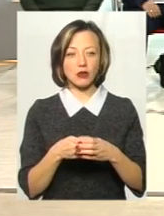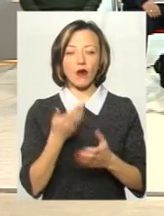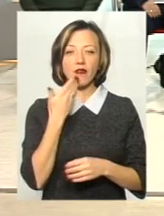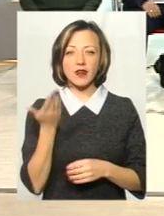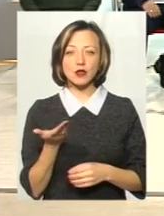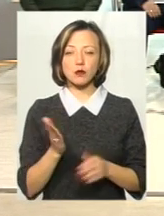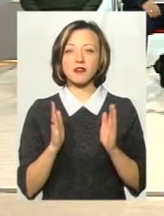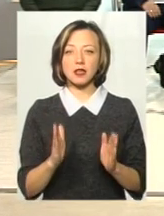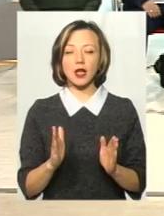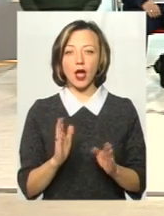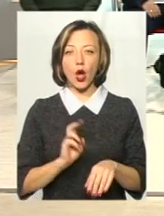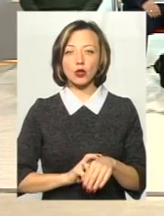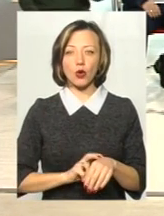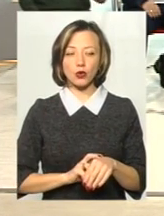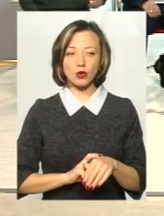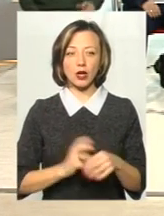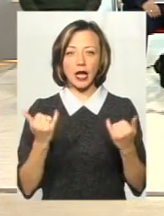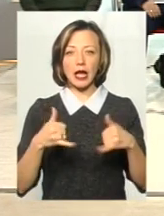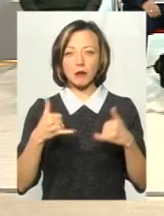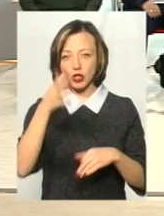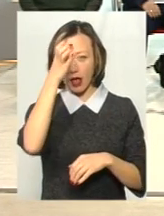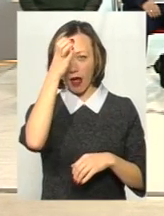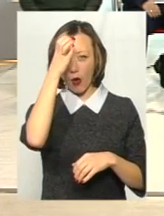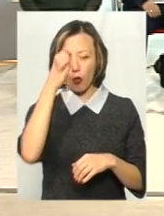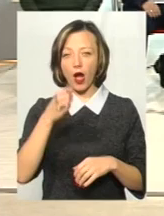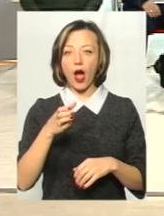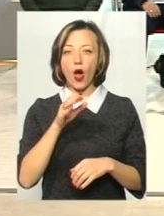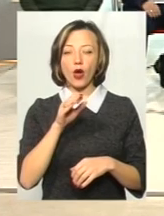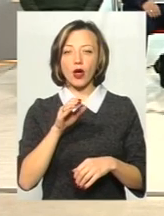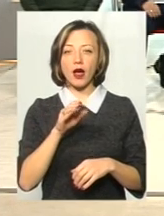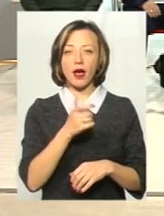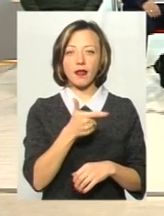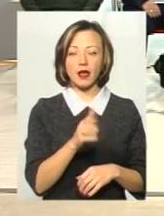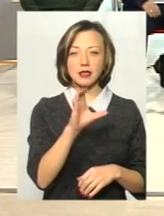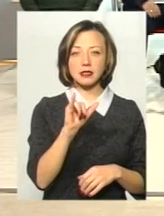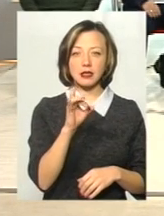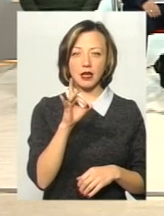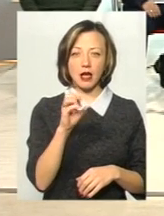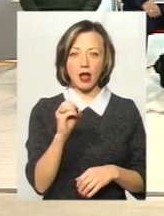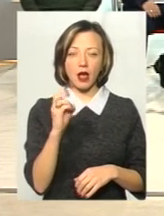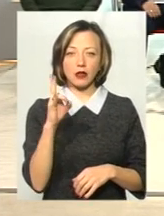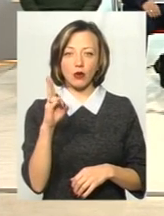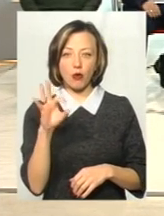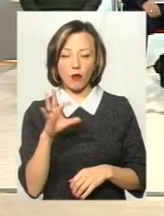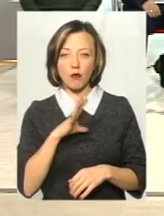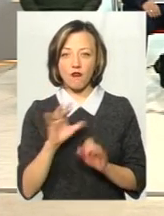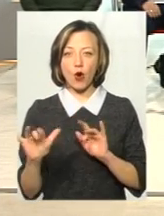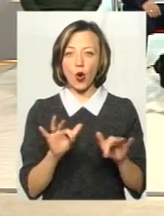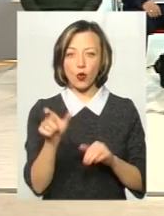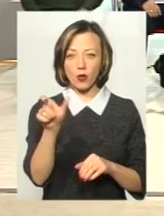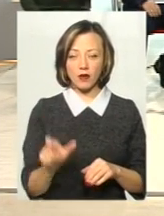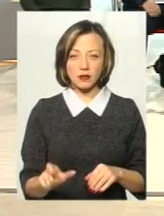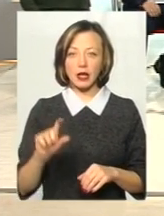тільки доктор хімічних наук і доцент Геннадій Сіренко, він був рухівцем в нас, і він один